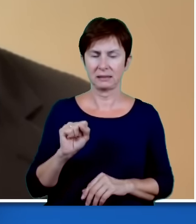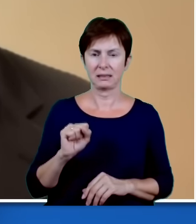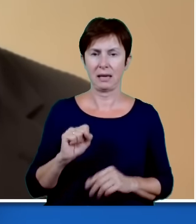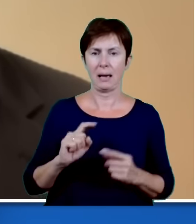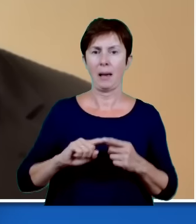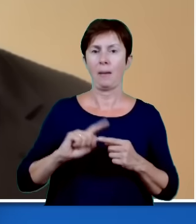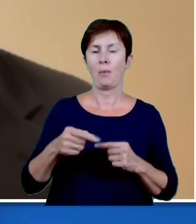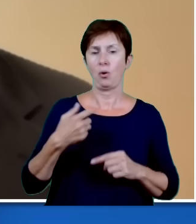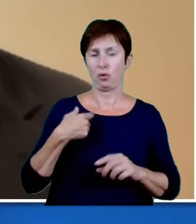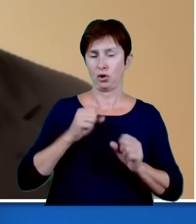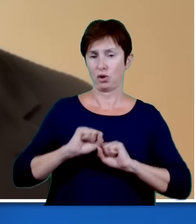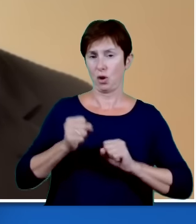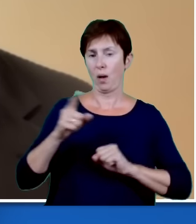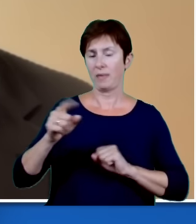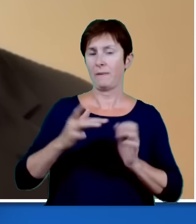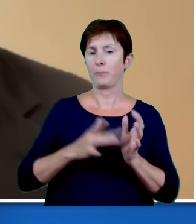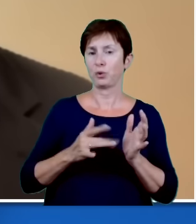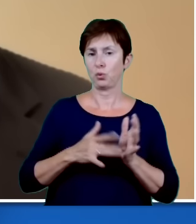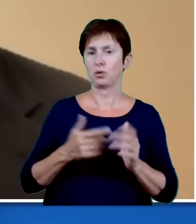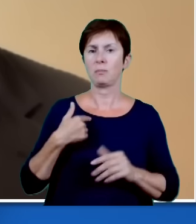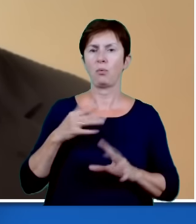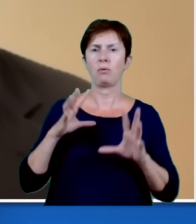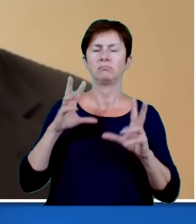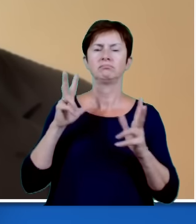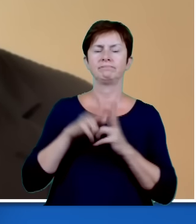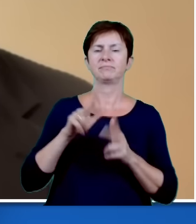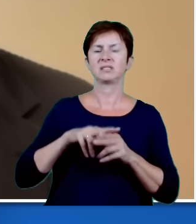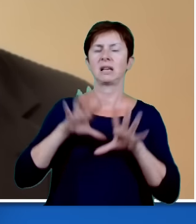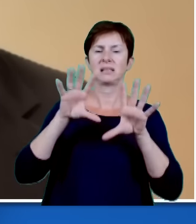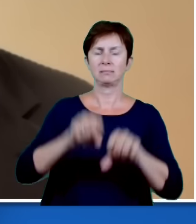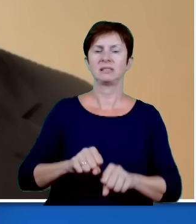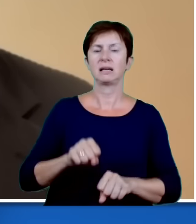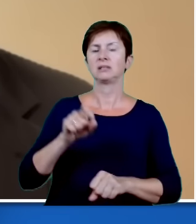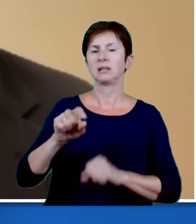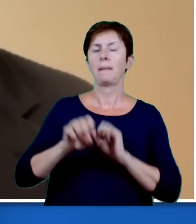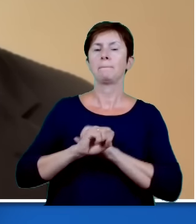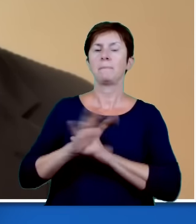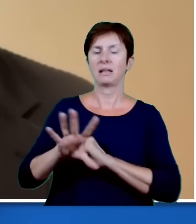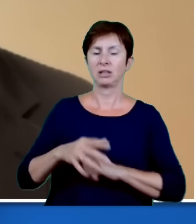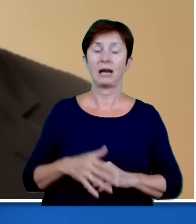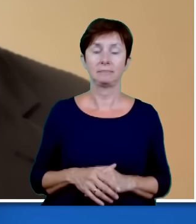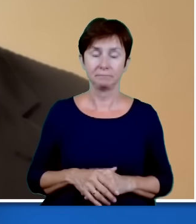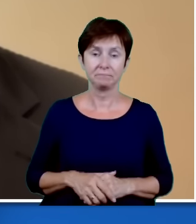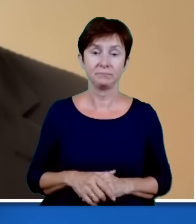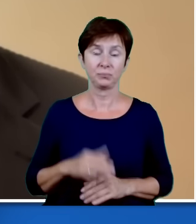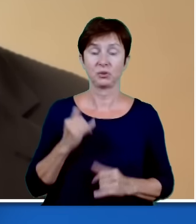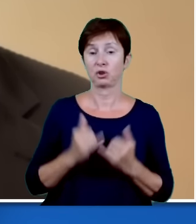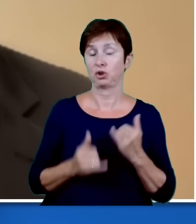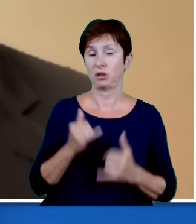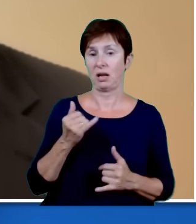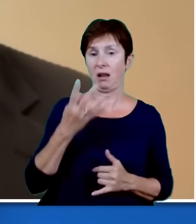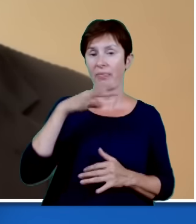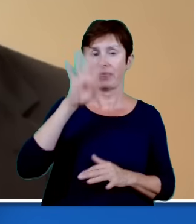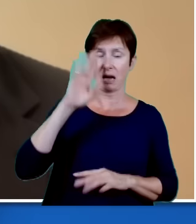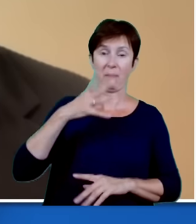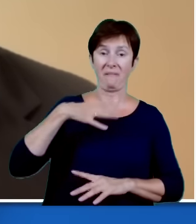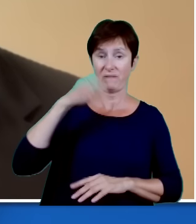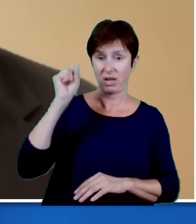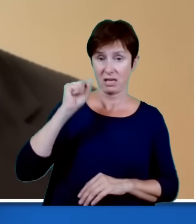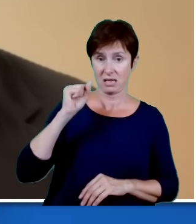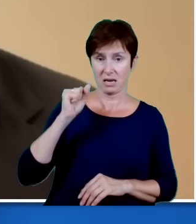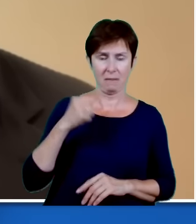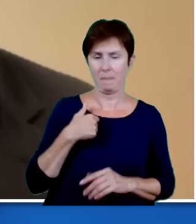Tuska względem mediów publicznych i opozycji demokratycznej jeżeli Trump wygra wybory prezydenckie my tego